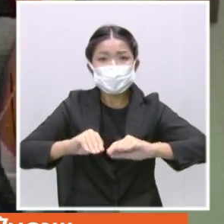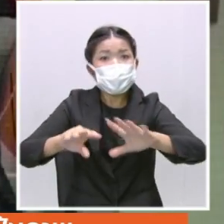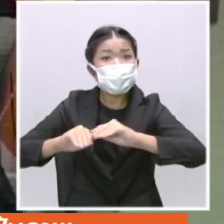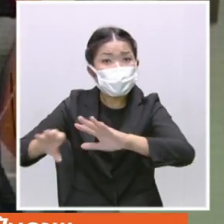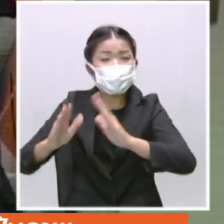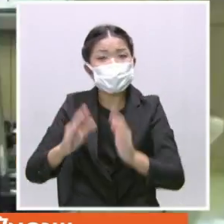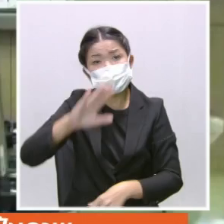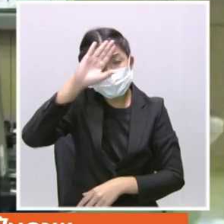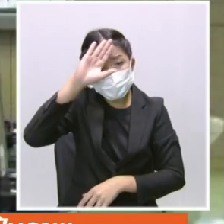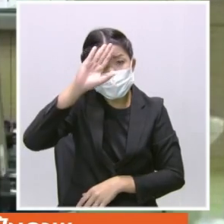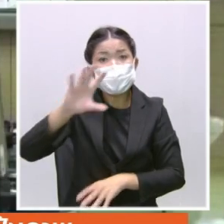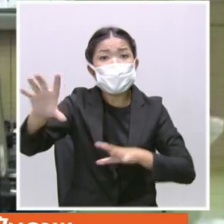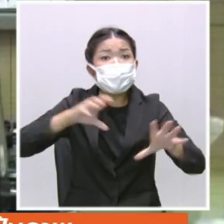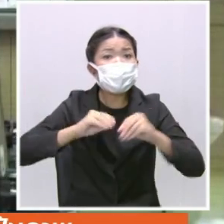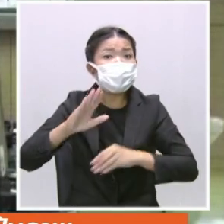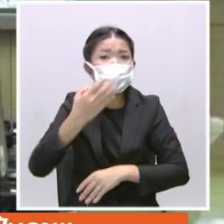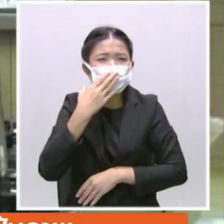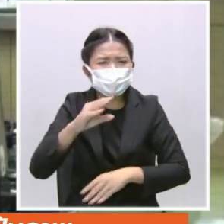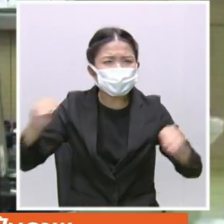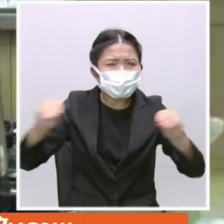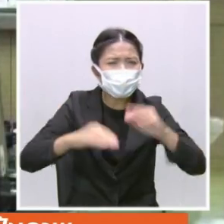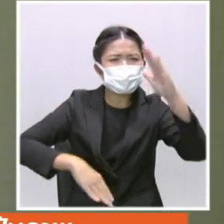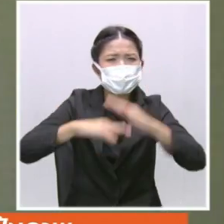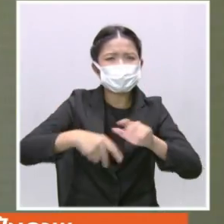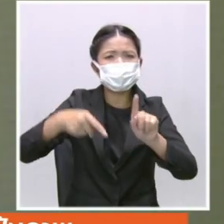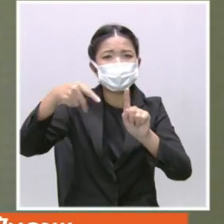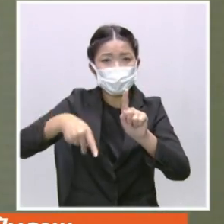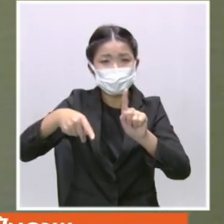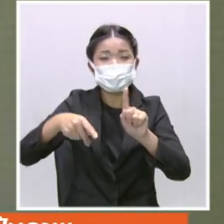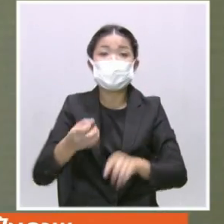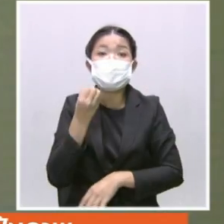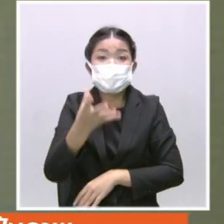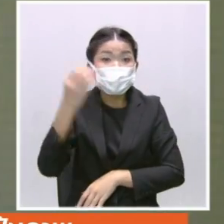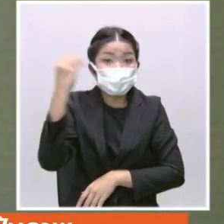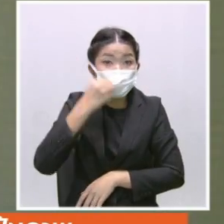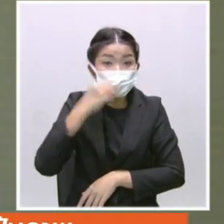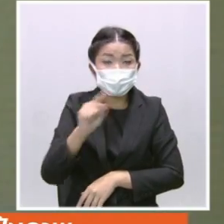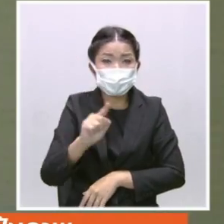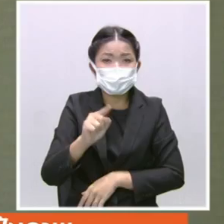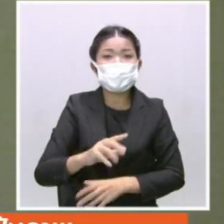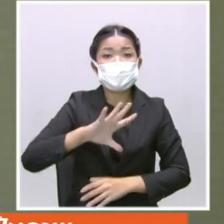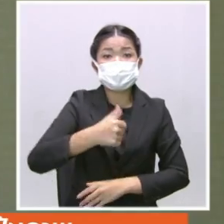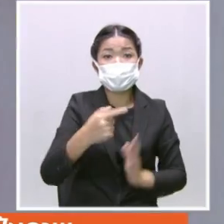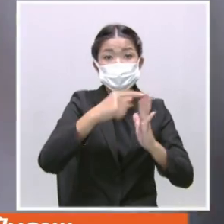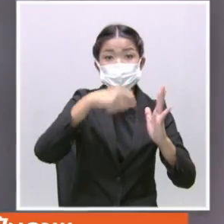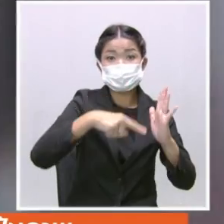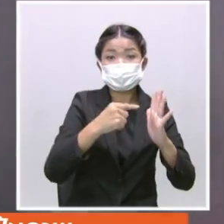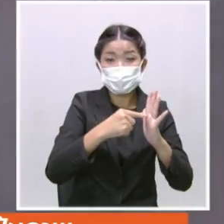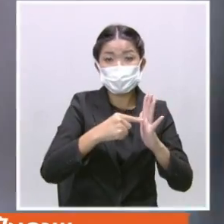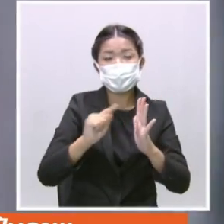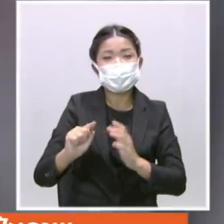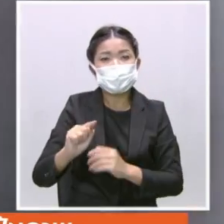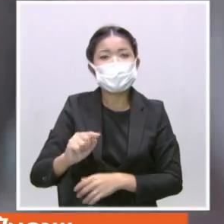าผู้ติดเชื้อฝีดาดลิงในบราซิลใกล้แตะ 1,000 คนส่วนใหญ่ค่ะอยู่ในรัฐซาโปาโลและรัฐริโอเดอจาเนโ